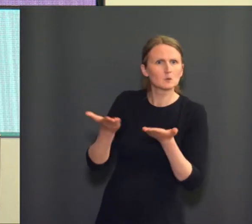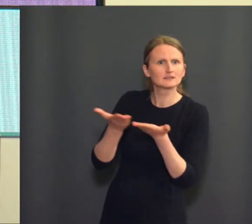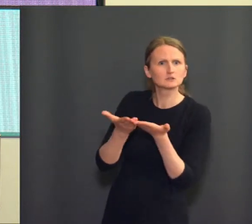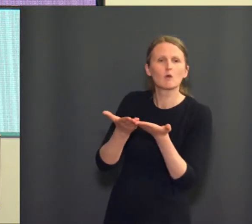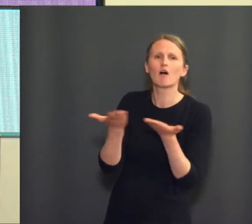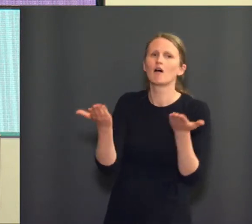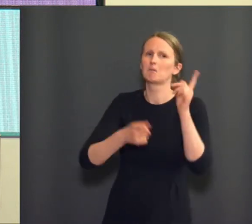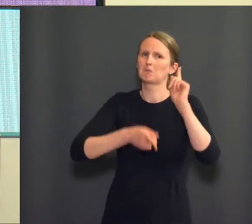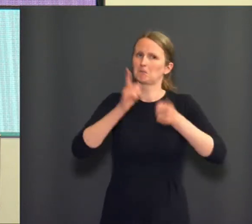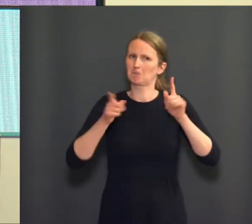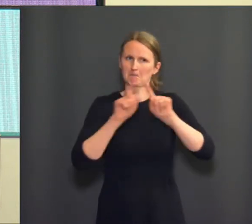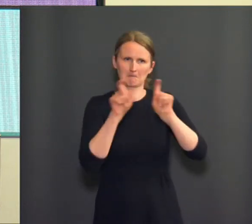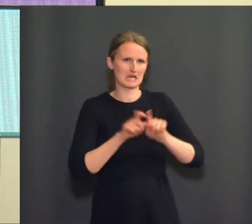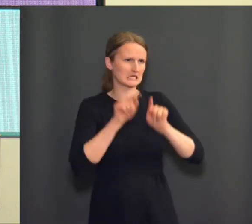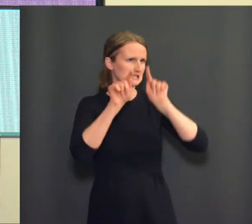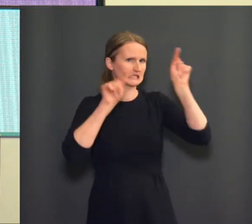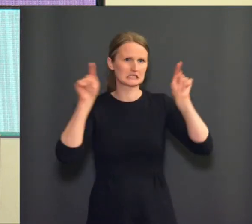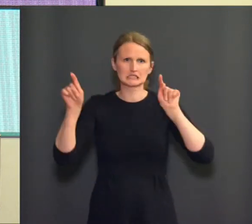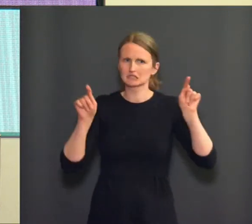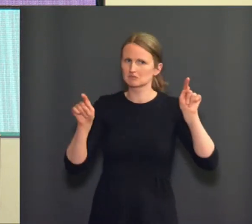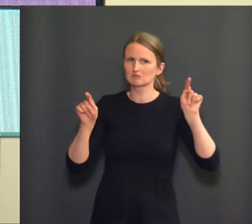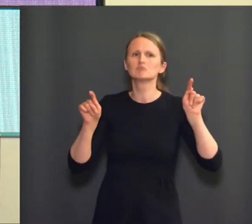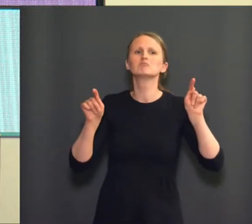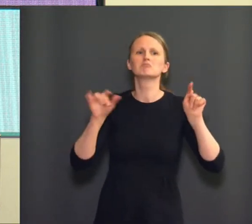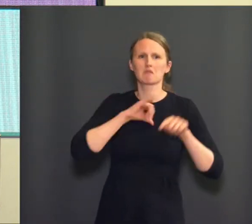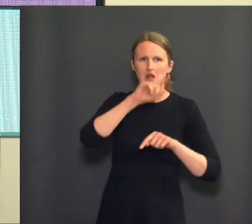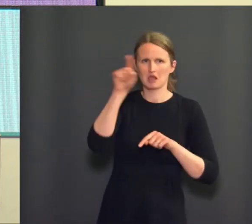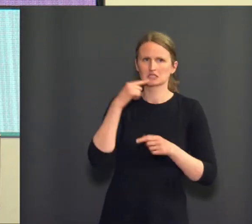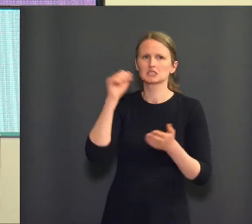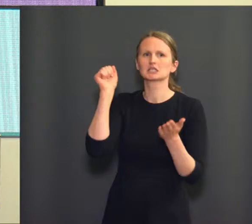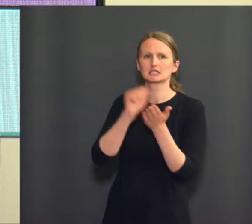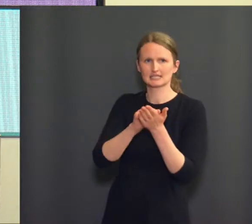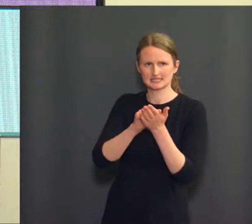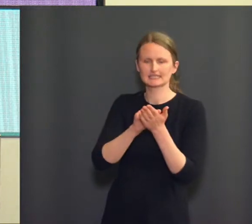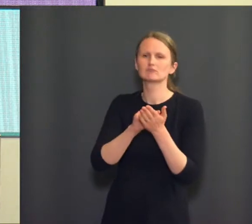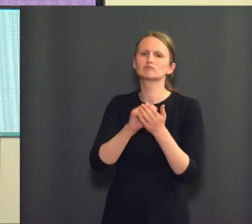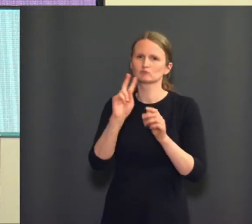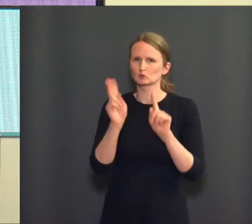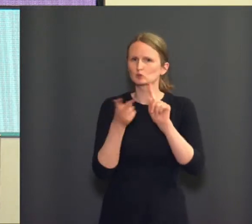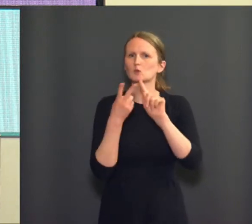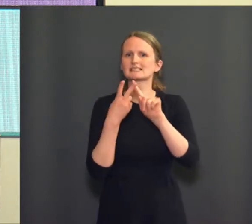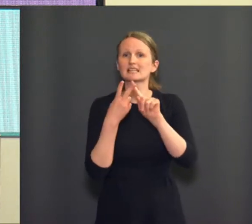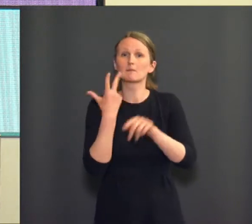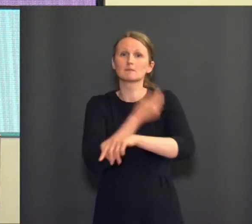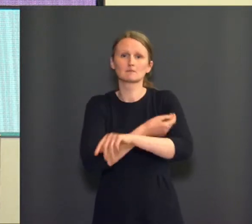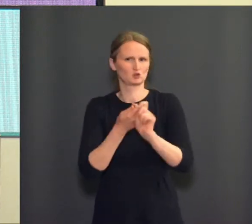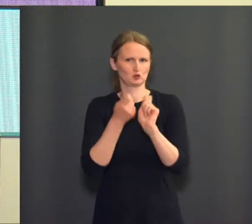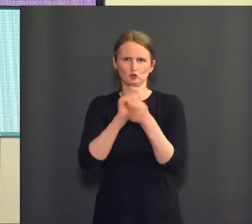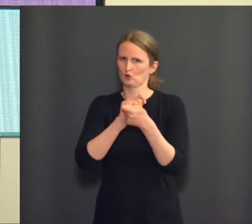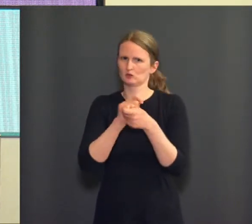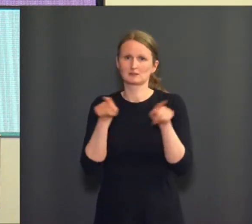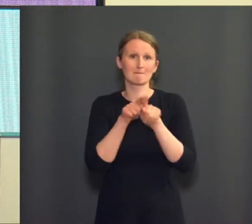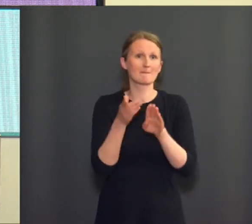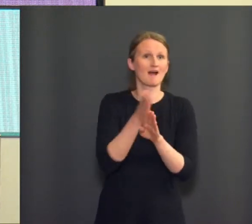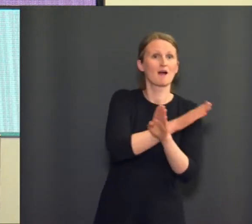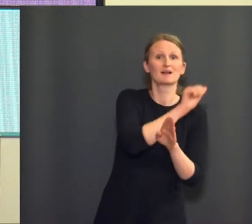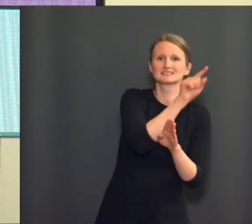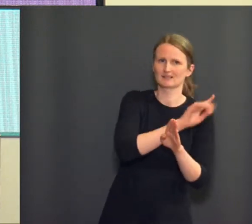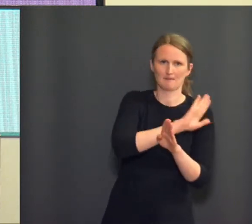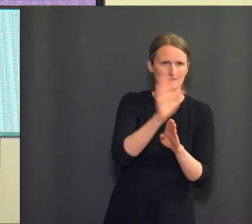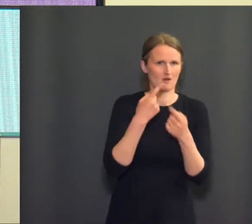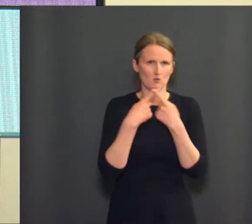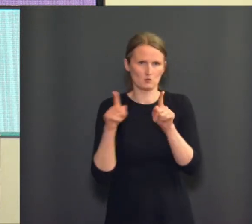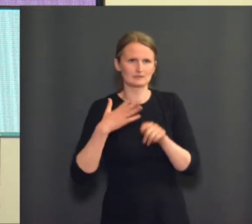un changement dans la deuxième dose par rapport au premier vaccin et donner un vaccin à ARN messager. C'était le cas d'abord